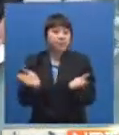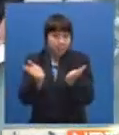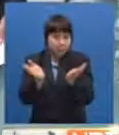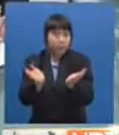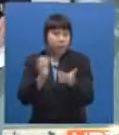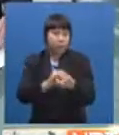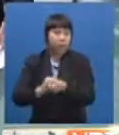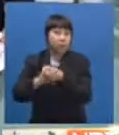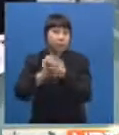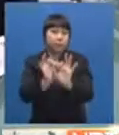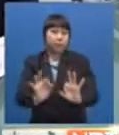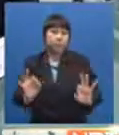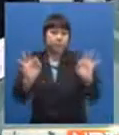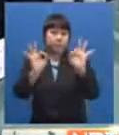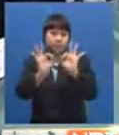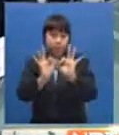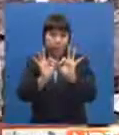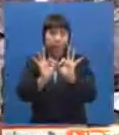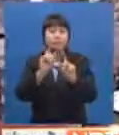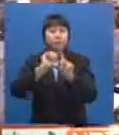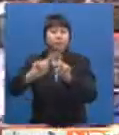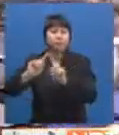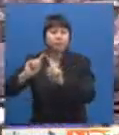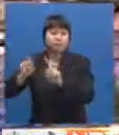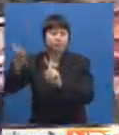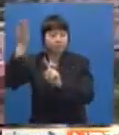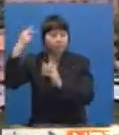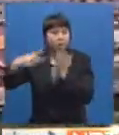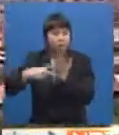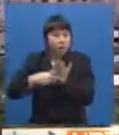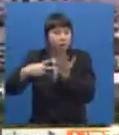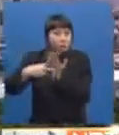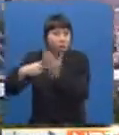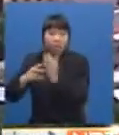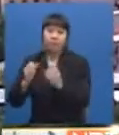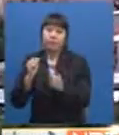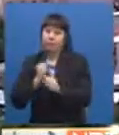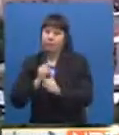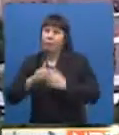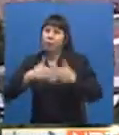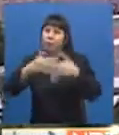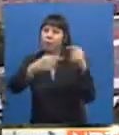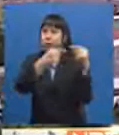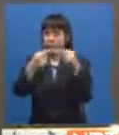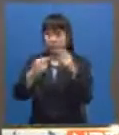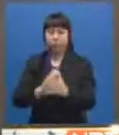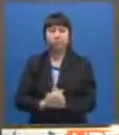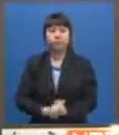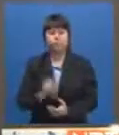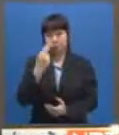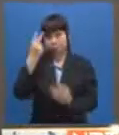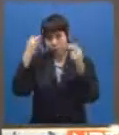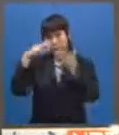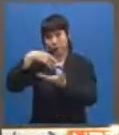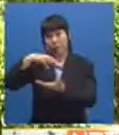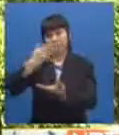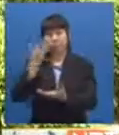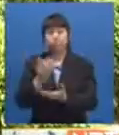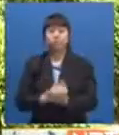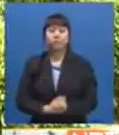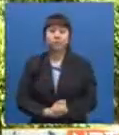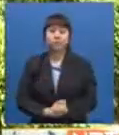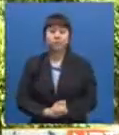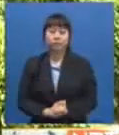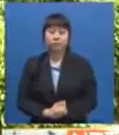มือที่สำคัญแล้วก็ความร่วมมือต่างๆที่ค้างๆให้มีความคืบหน้าฟังเสียงนายกเรื่องนี้ค่ะ เป็น